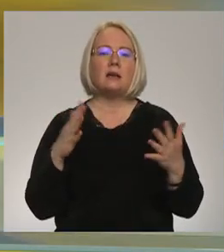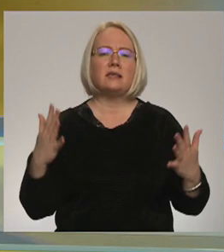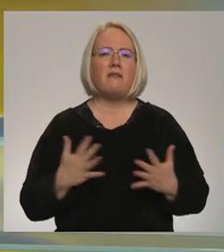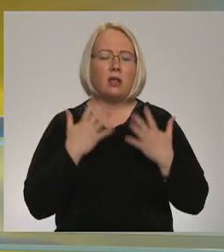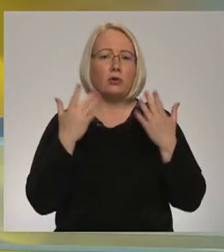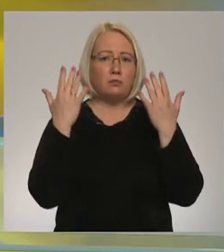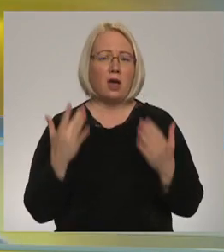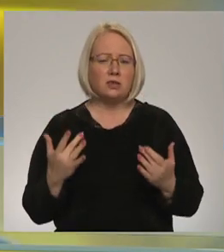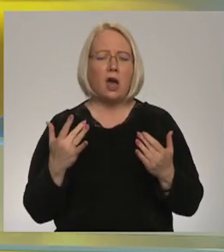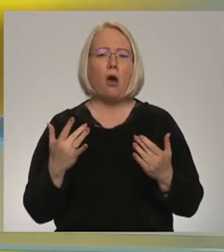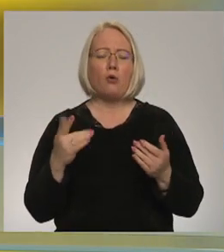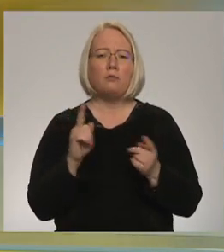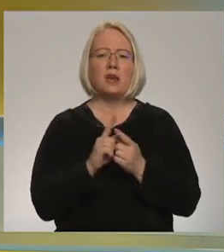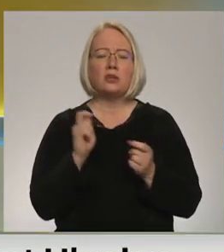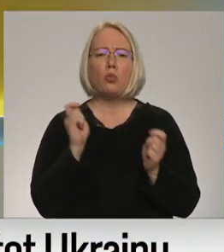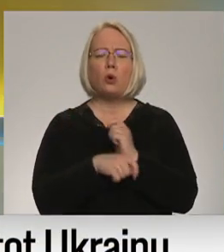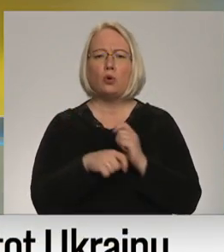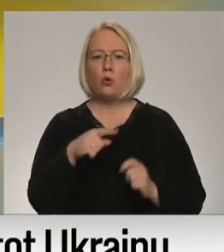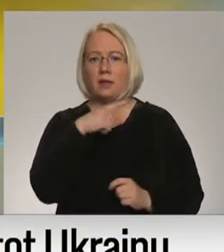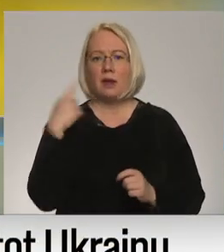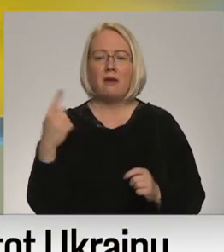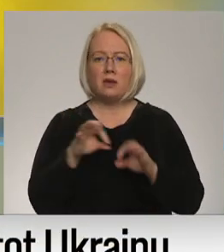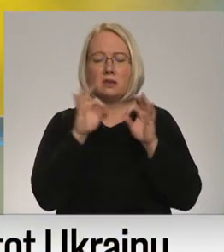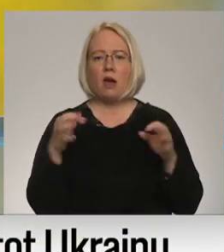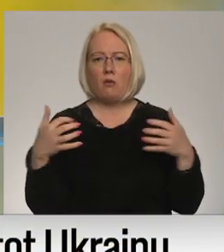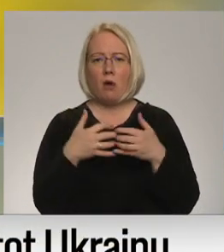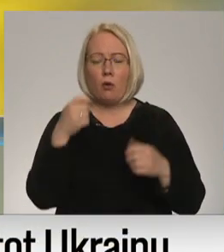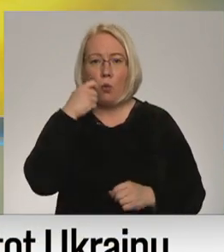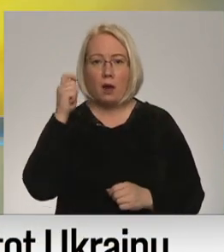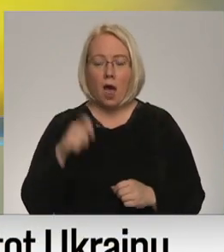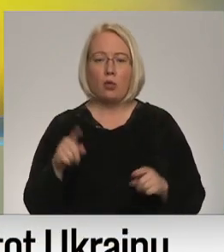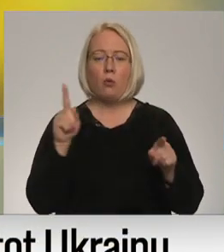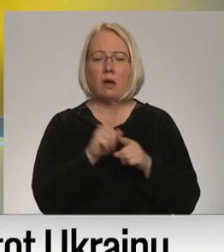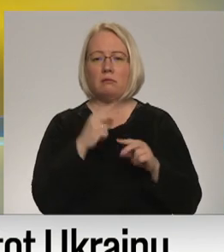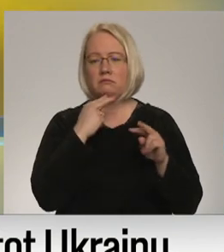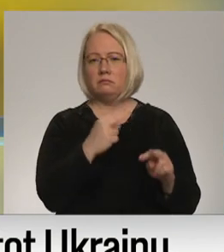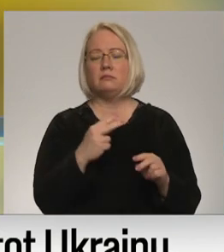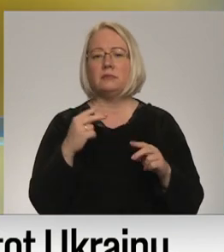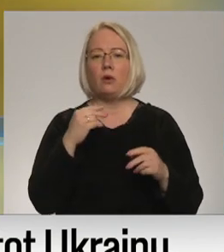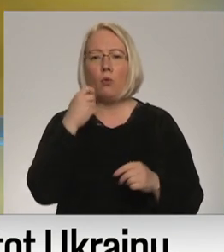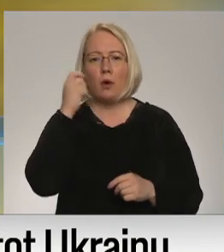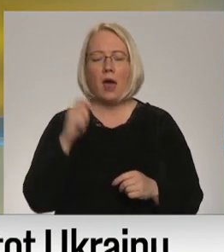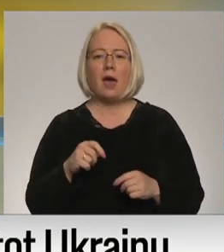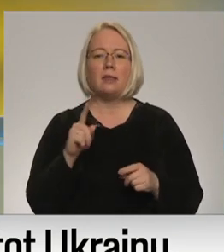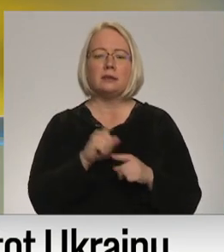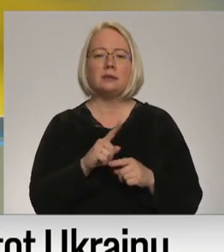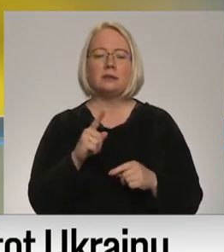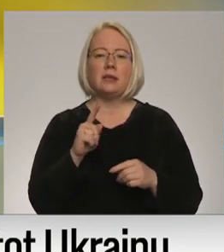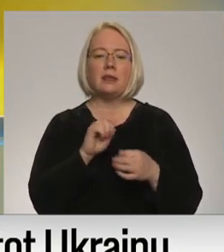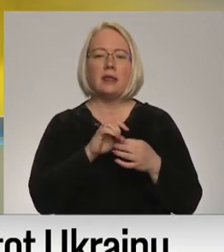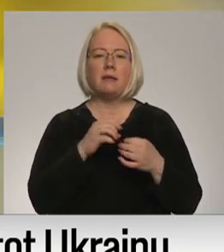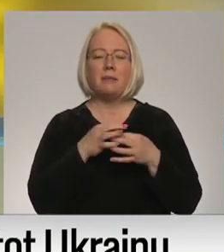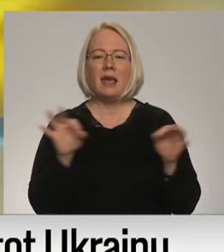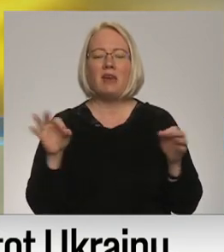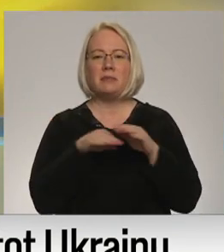pasākums, nosodot Krievijas sākto karu Ukrainā un atbalstot Ukrainas tautas cīņu par savas demokrātijas un brīvības saglabāšanu.